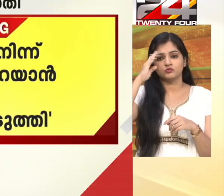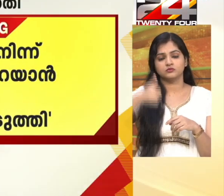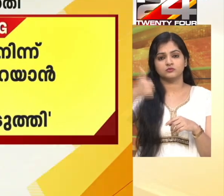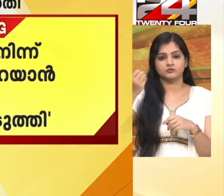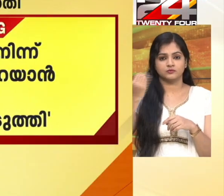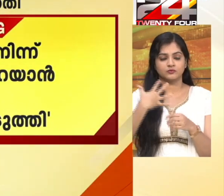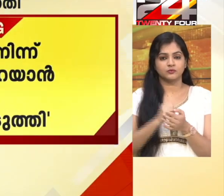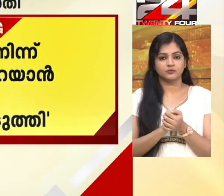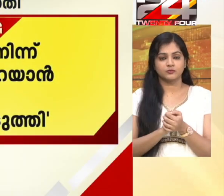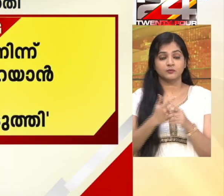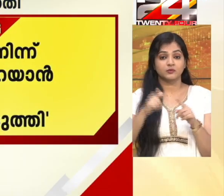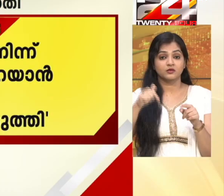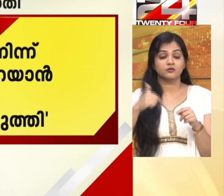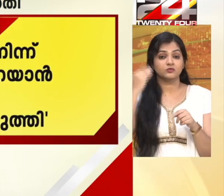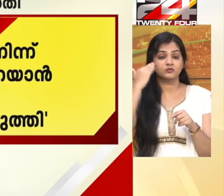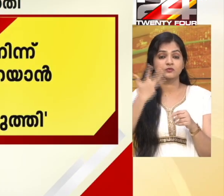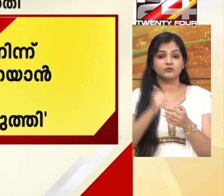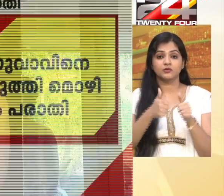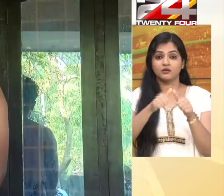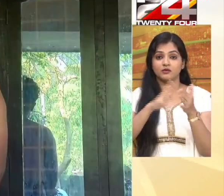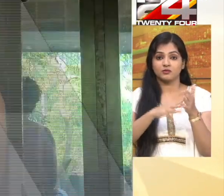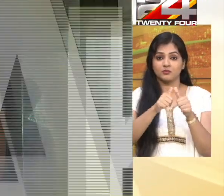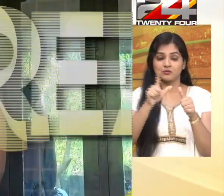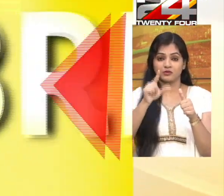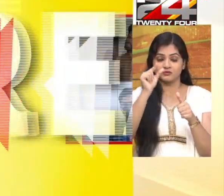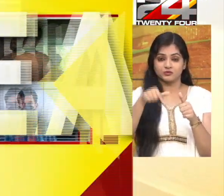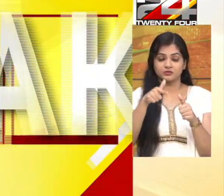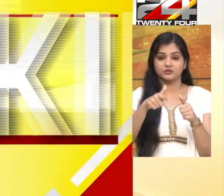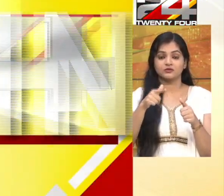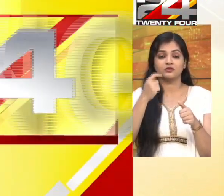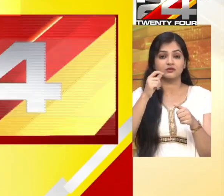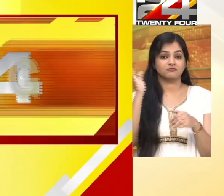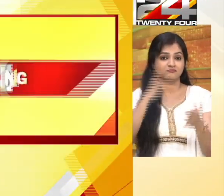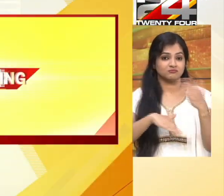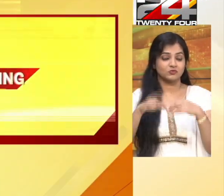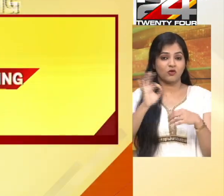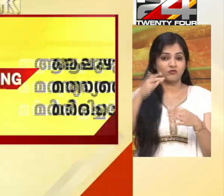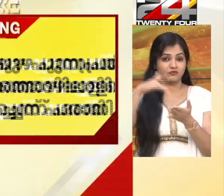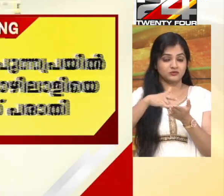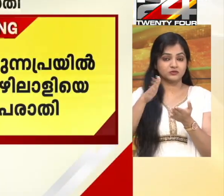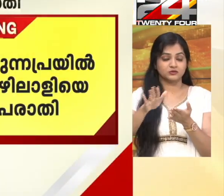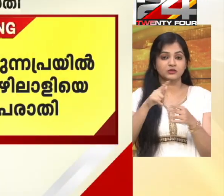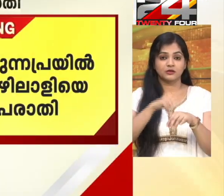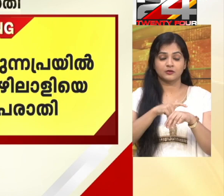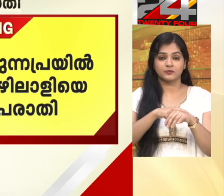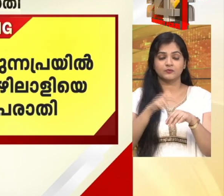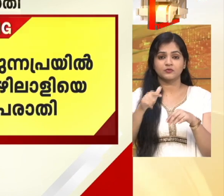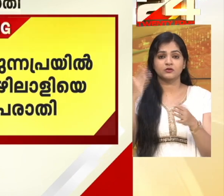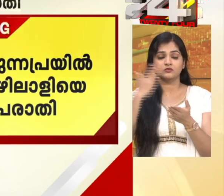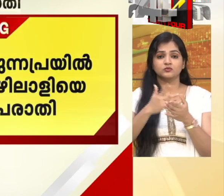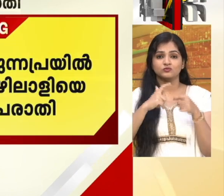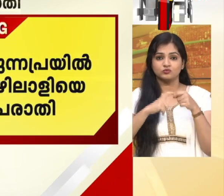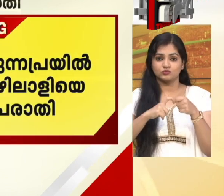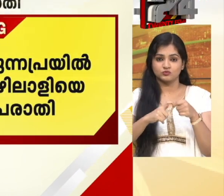പക്ഷേ നമ്മൾ മനസ്സിലാക്കുന്നത് ഇദ്ദേഹം ഈ അമലിനെ അവിടെ വെച്ച് മർദ്ദിച്ച സമയത്ത് ആദ്യ സമയത്ത് തടഞ്ഞു നിർത്തിയതിന് ശേഷം ചില കാര്യങ്ങൾ